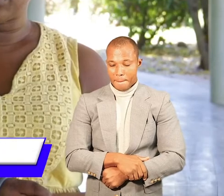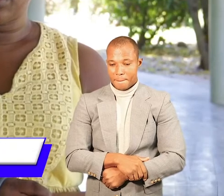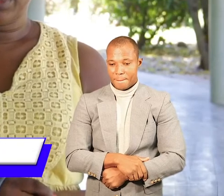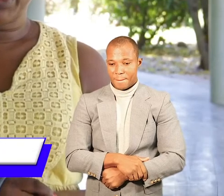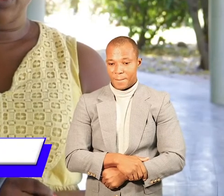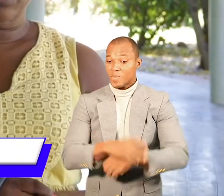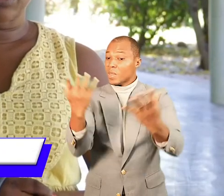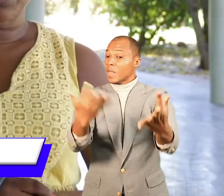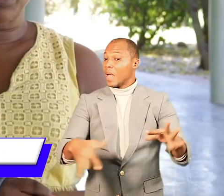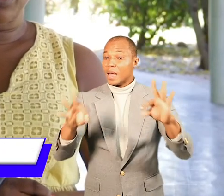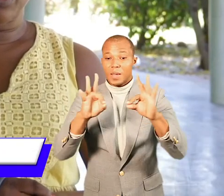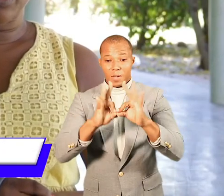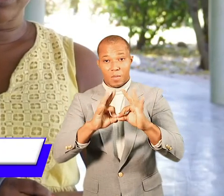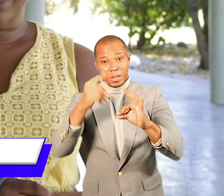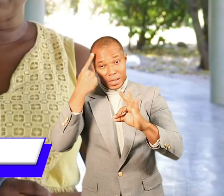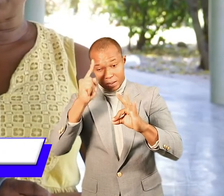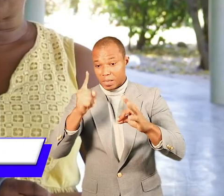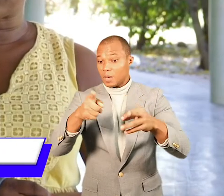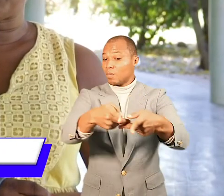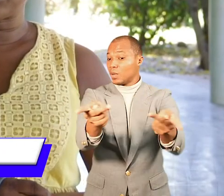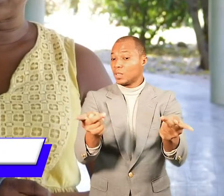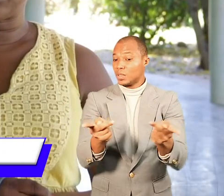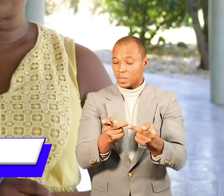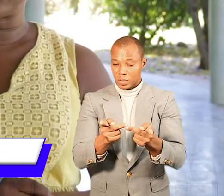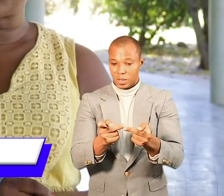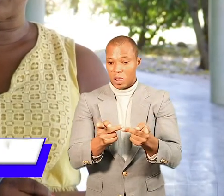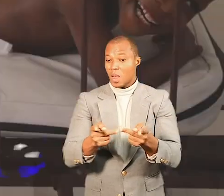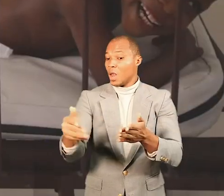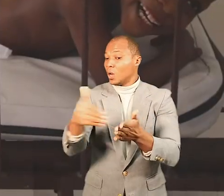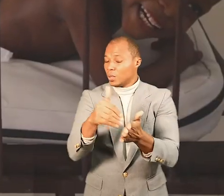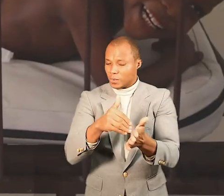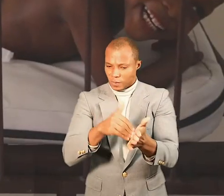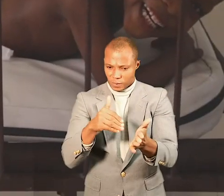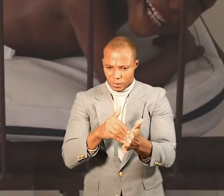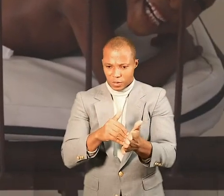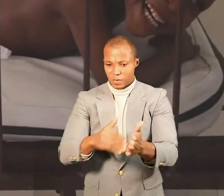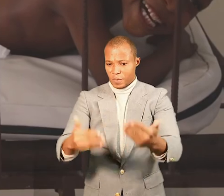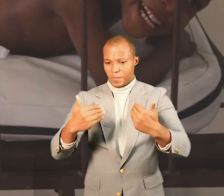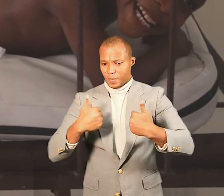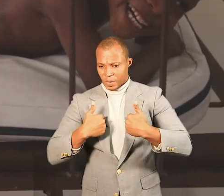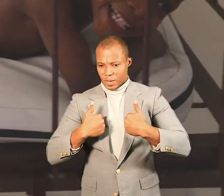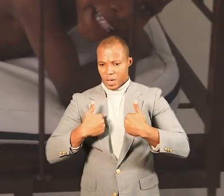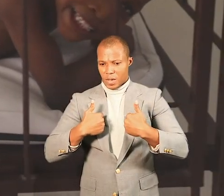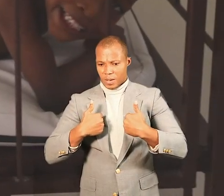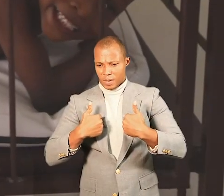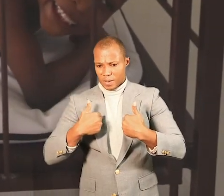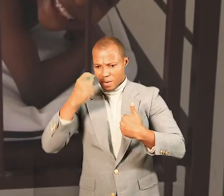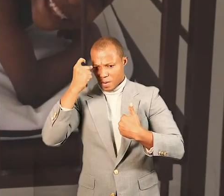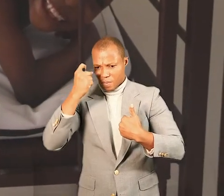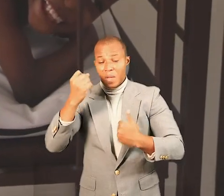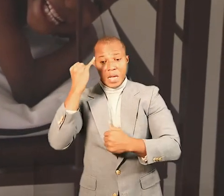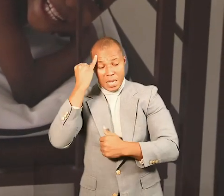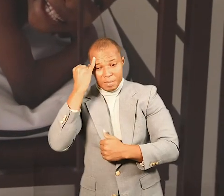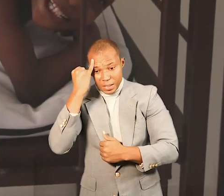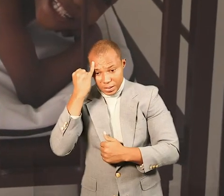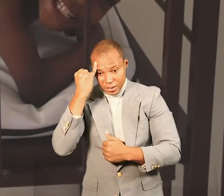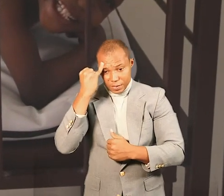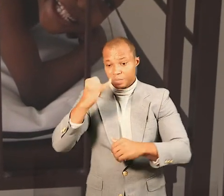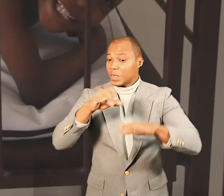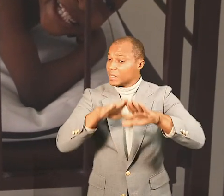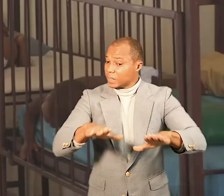physiquement donc c'est que ça qui est plus important pour nous c'est positionnement. Et souvent de fois, comme si il y a une compréhension. Parce